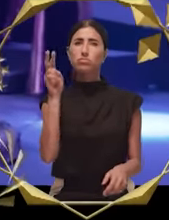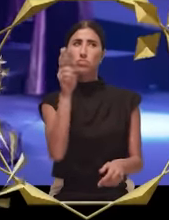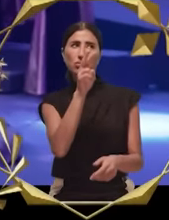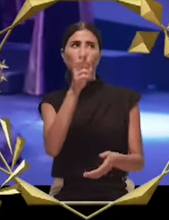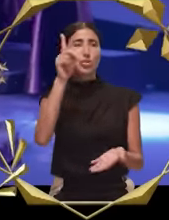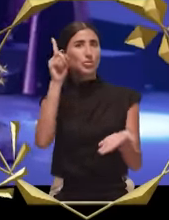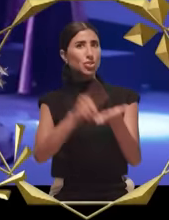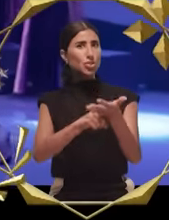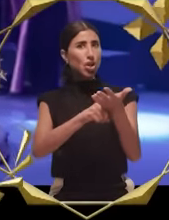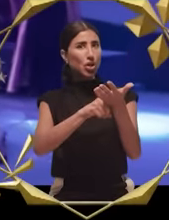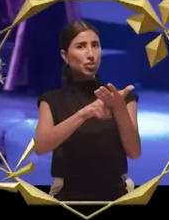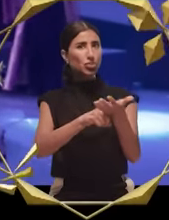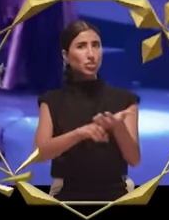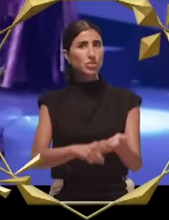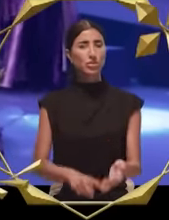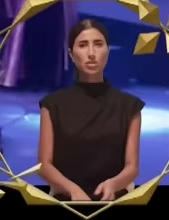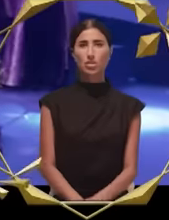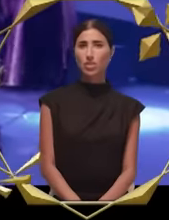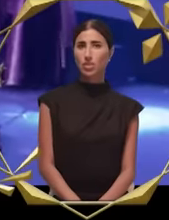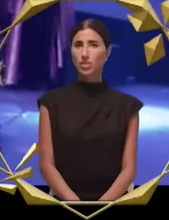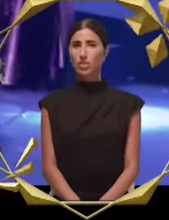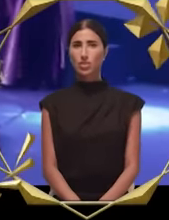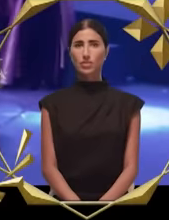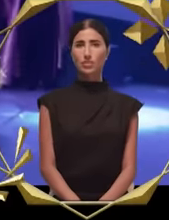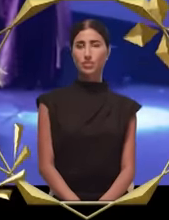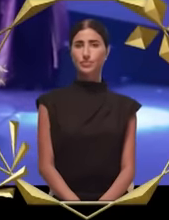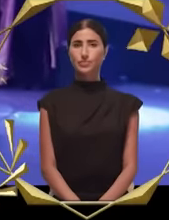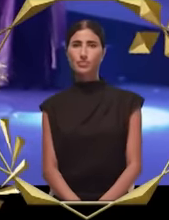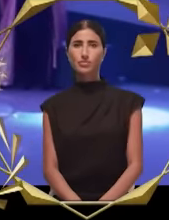تصحى وهام وتنام حقيقة